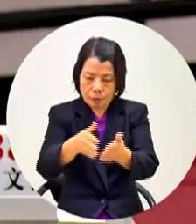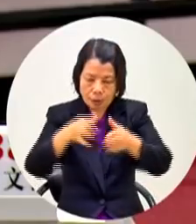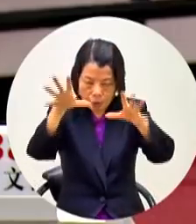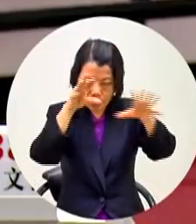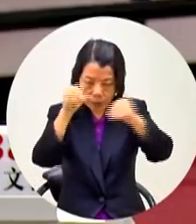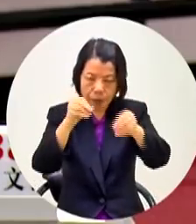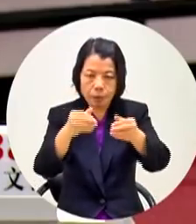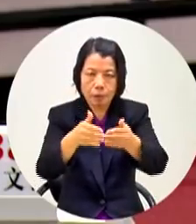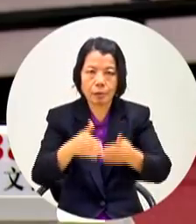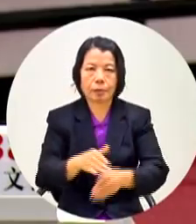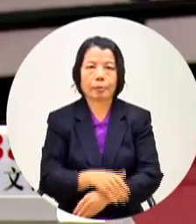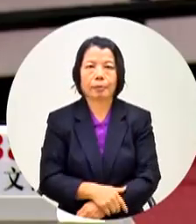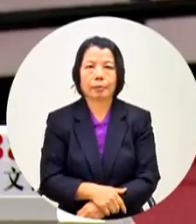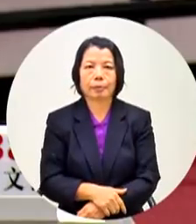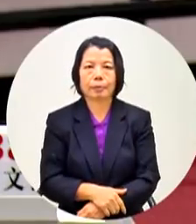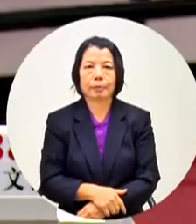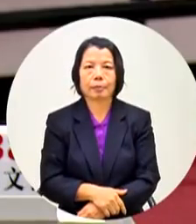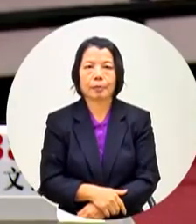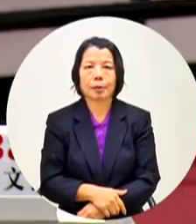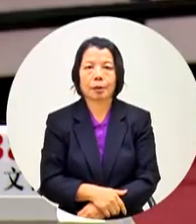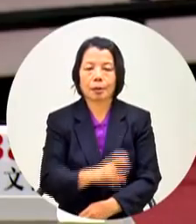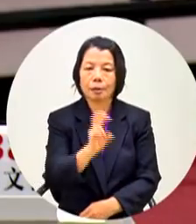十万了哈。